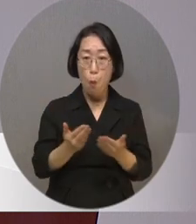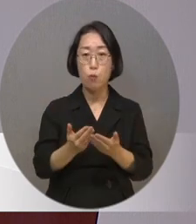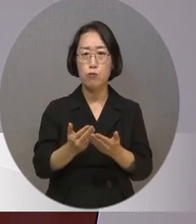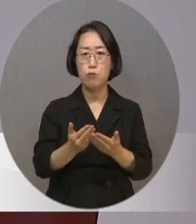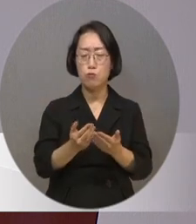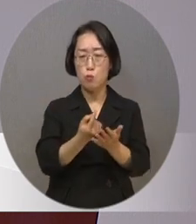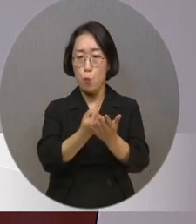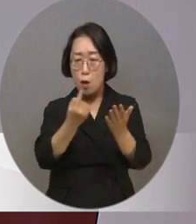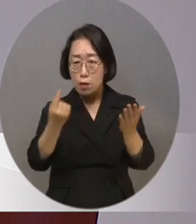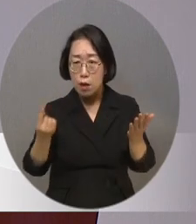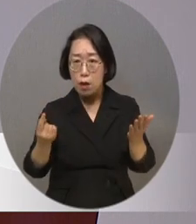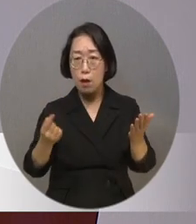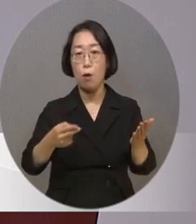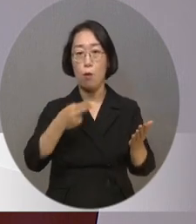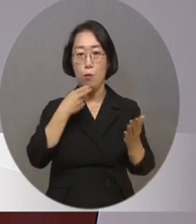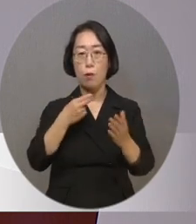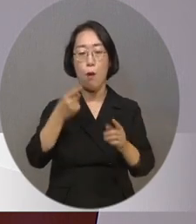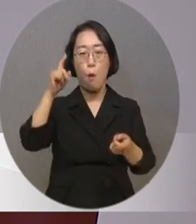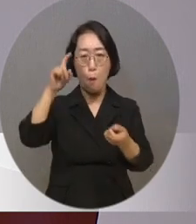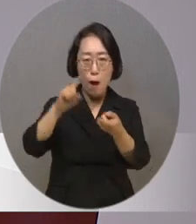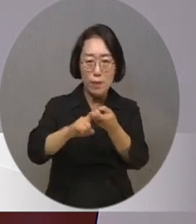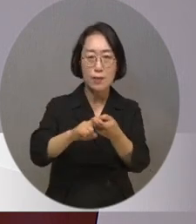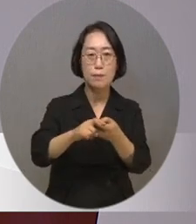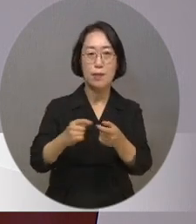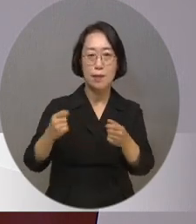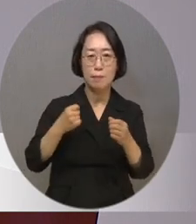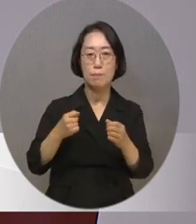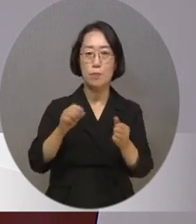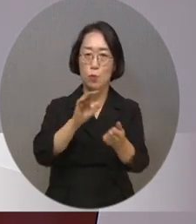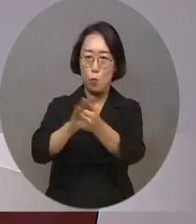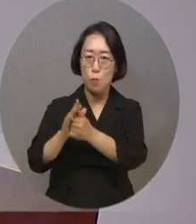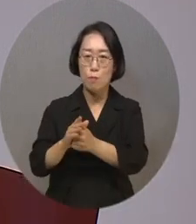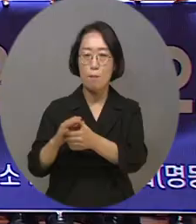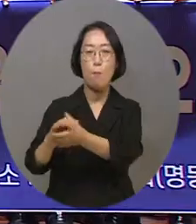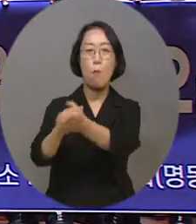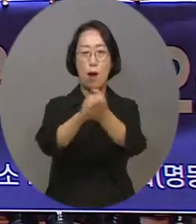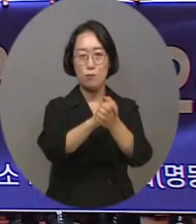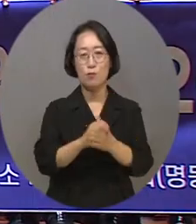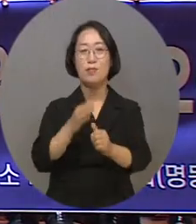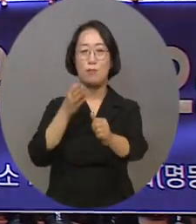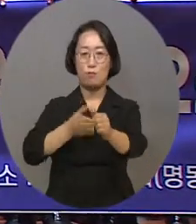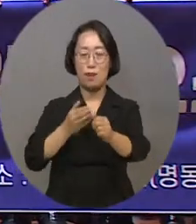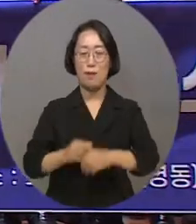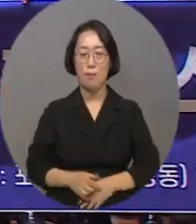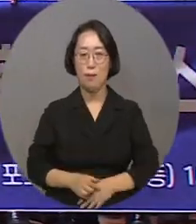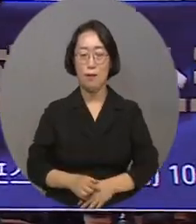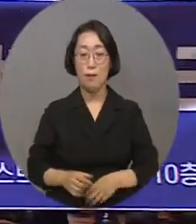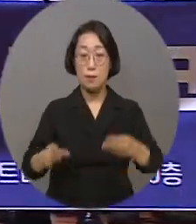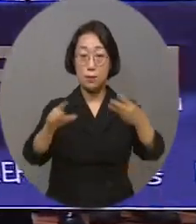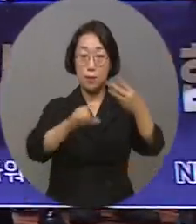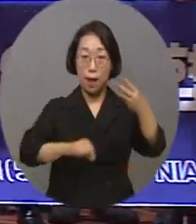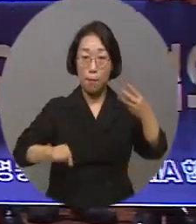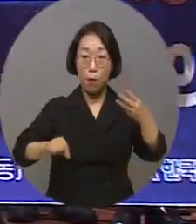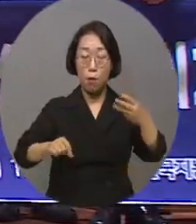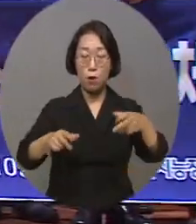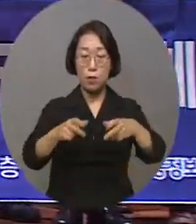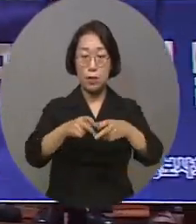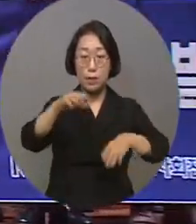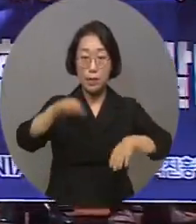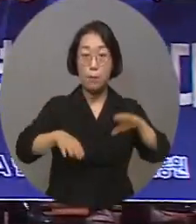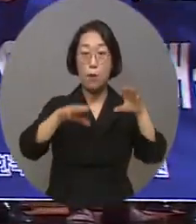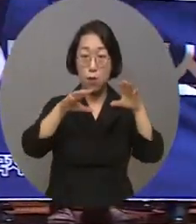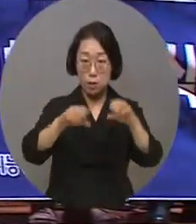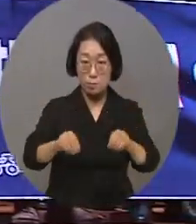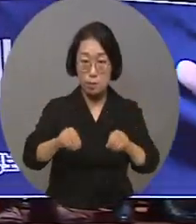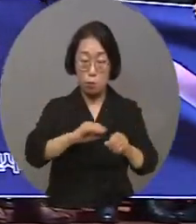소외되지 않도록 관심과 힘을 모아주시면 감사하겠습니다. 지난 3월 장애인 차별금지와 권리구제